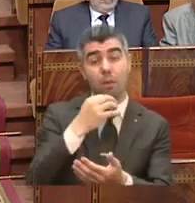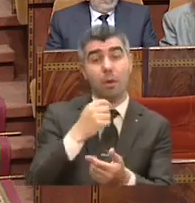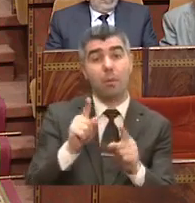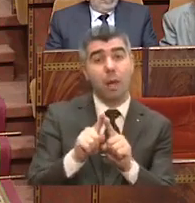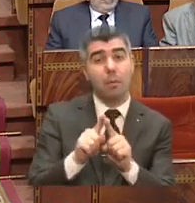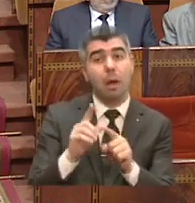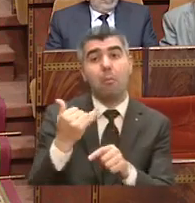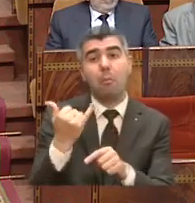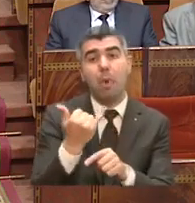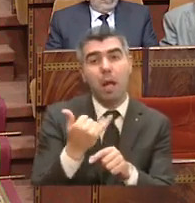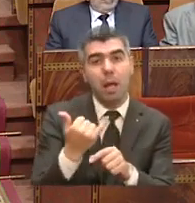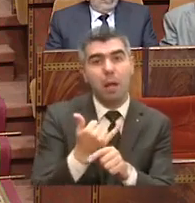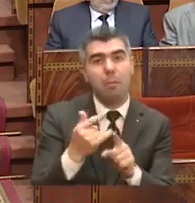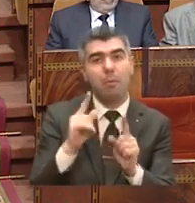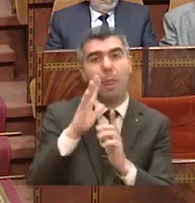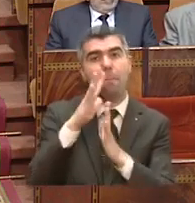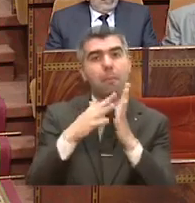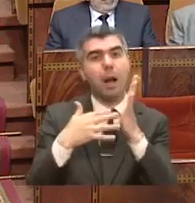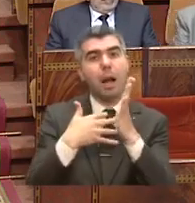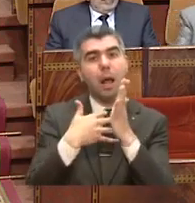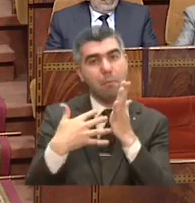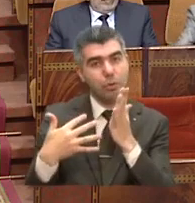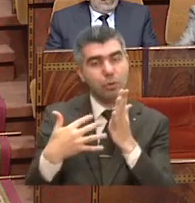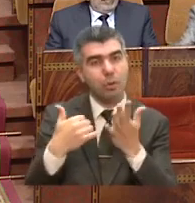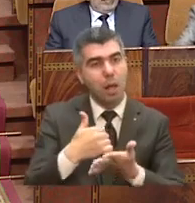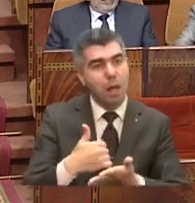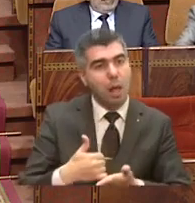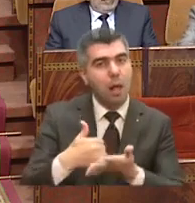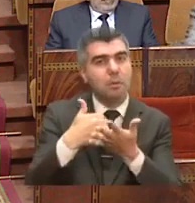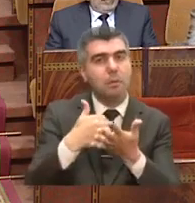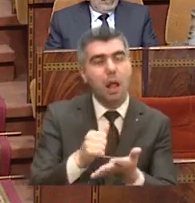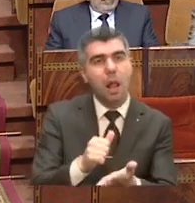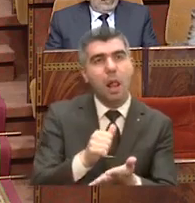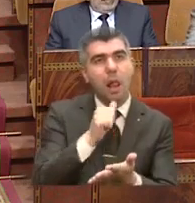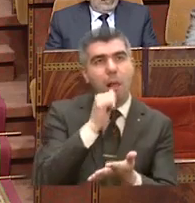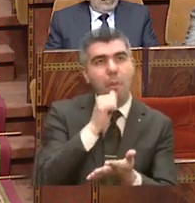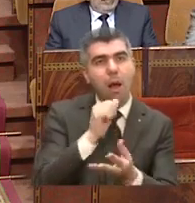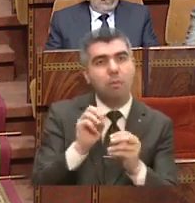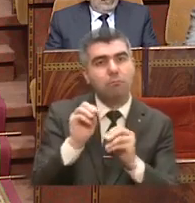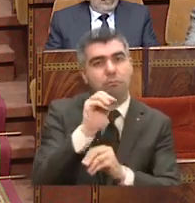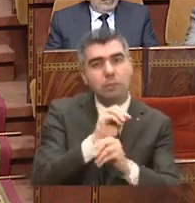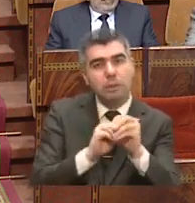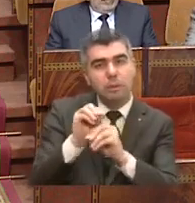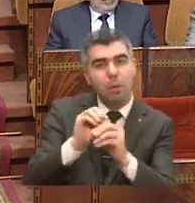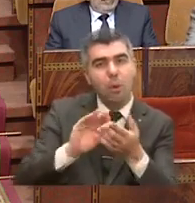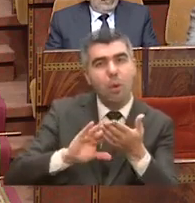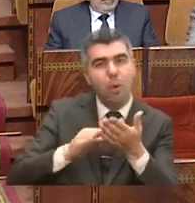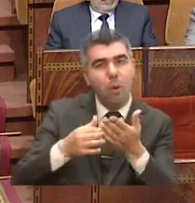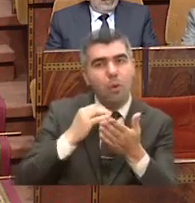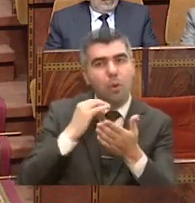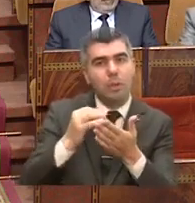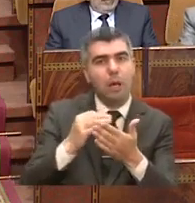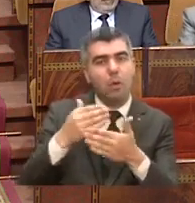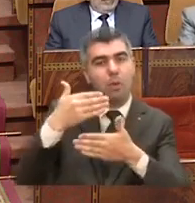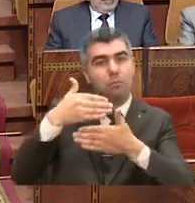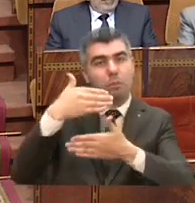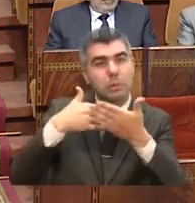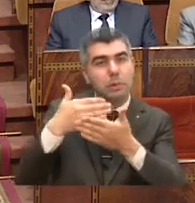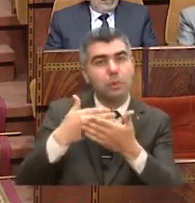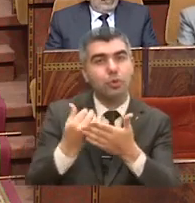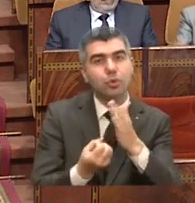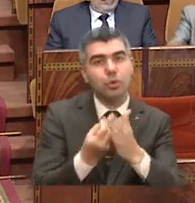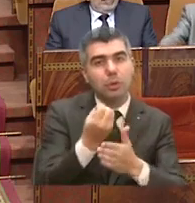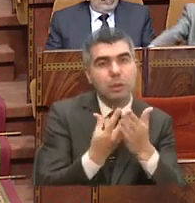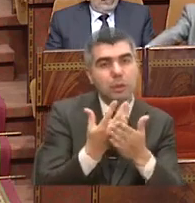للماء، وأخص بذكره هنا الدعامة الثانية التي تنص على تأهيل شبكات امتداد مياه الشرب وصيانتها، فأكثر من 80%